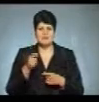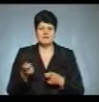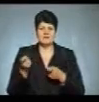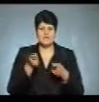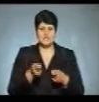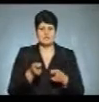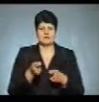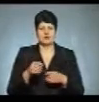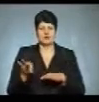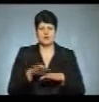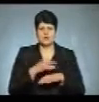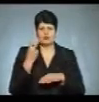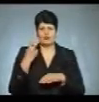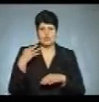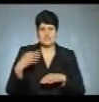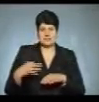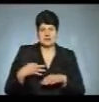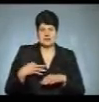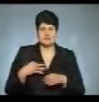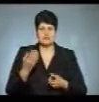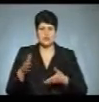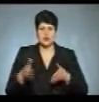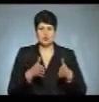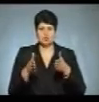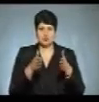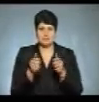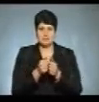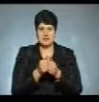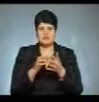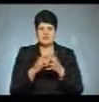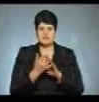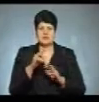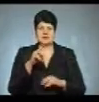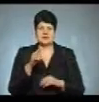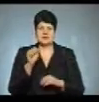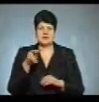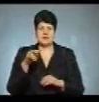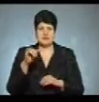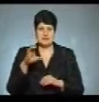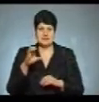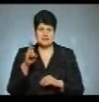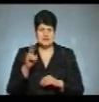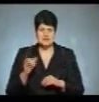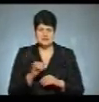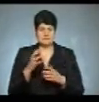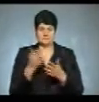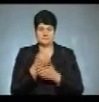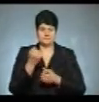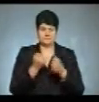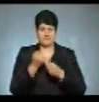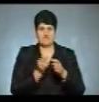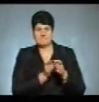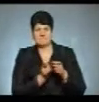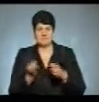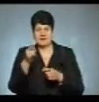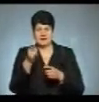та двох синів на автодорозі Зборів Залісті Почаїв біля селища Залісті. Він не впорався з керуванням, виїхав за